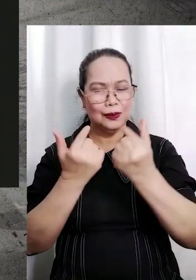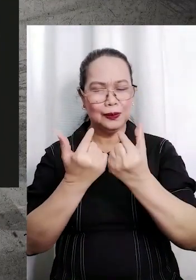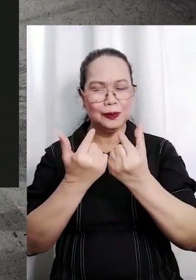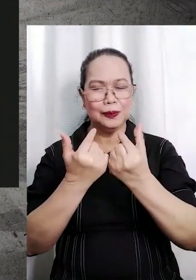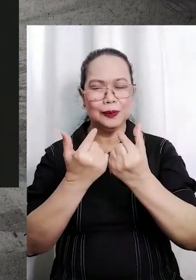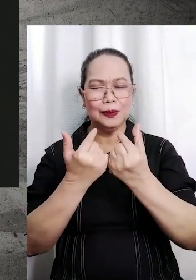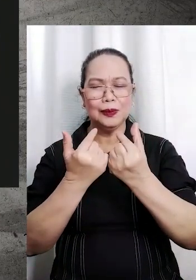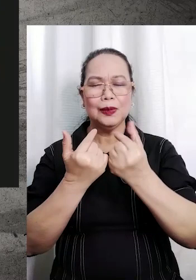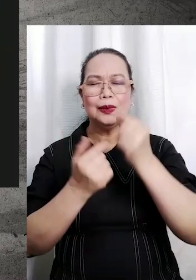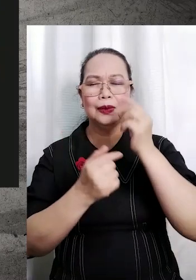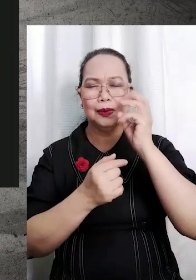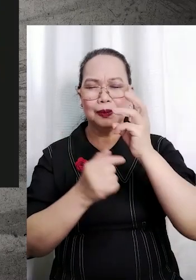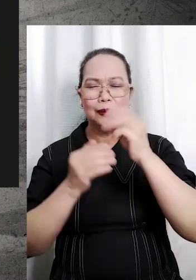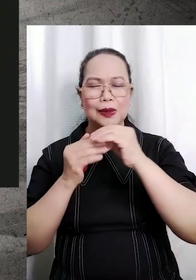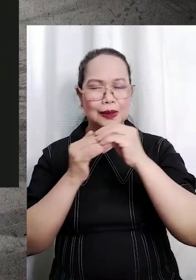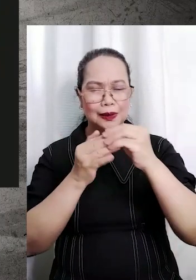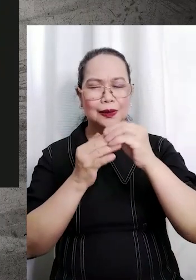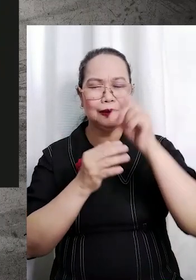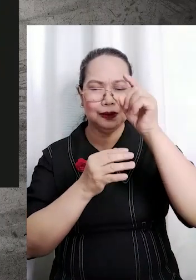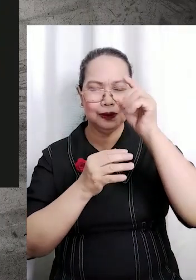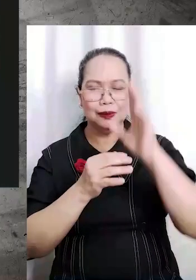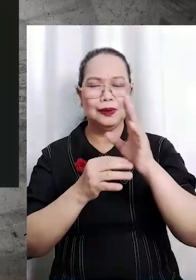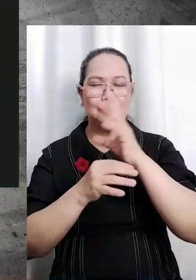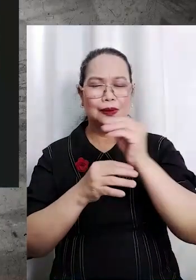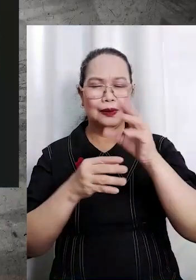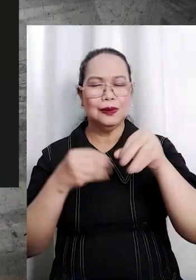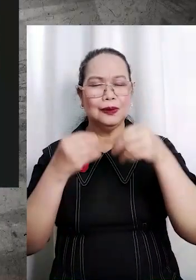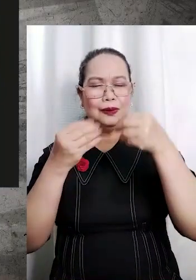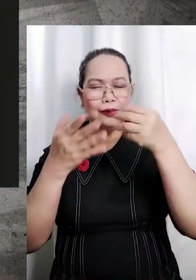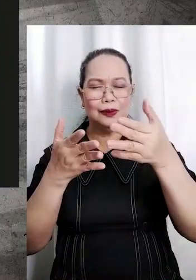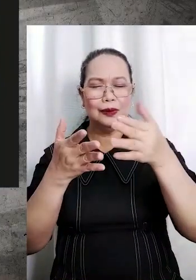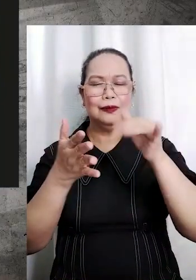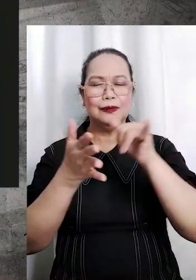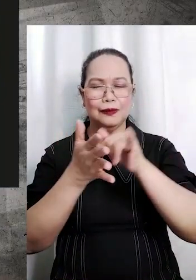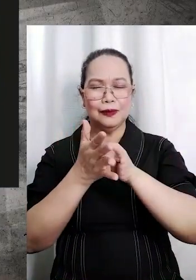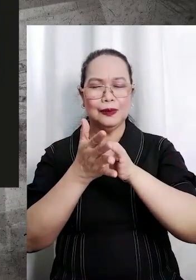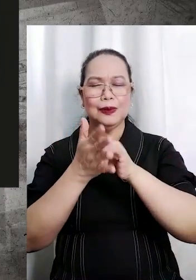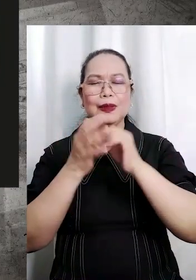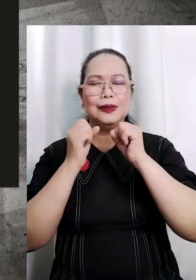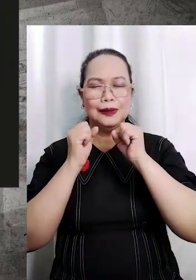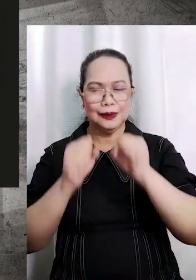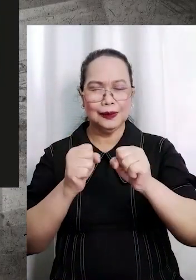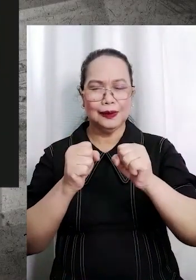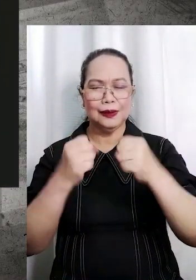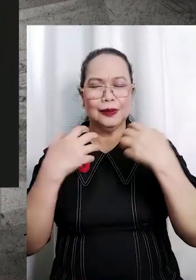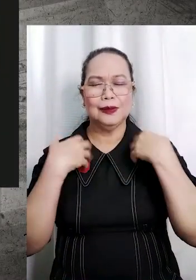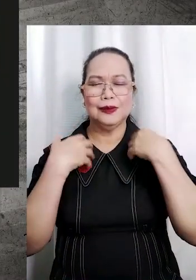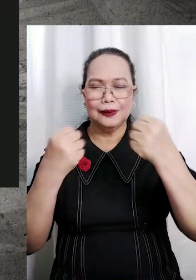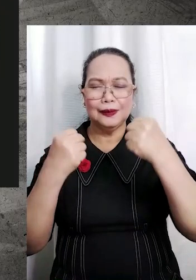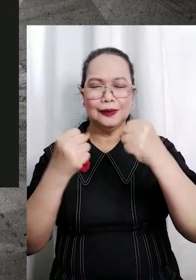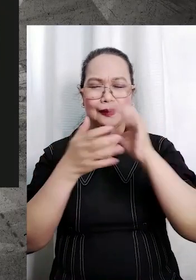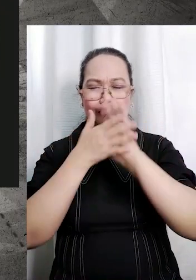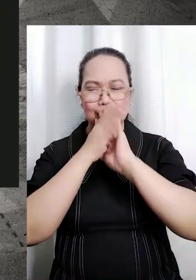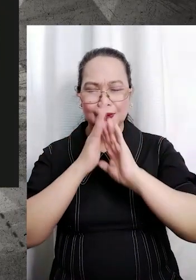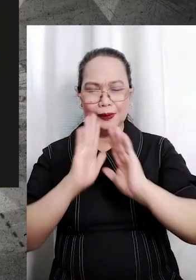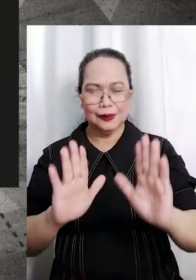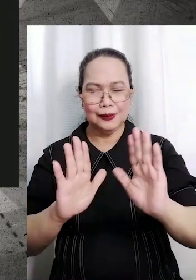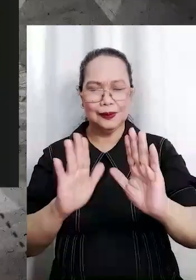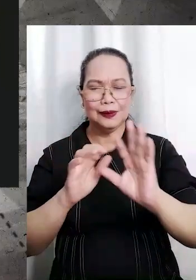leadership grupo na ito ay pangungunahan nyo at hindi lang po, bibigyan nyo po, Panginoon, ng kakayahan,